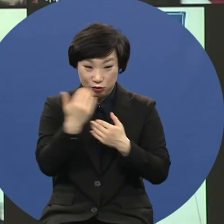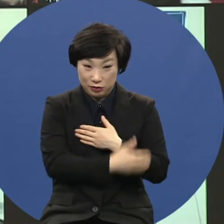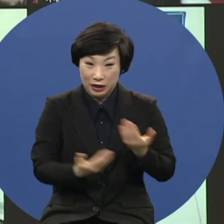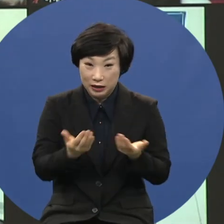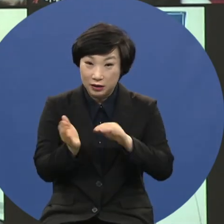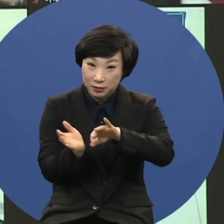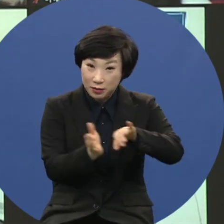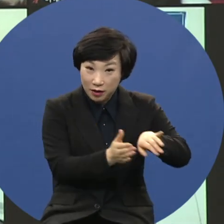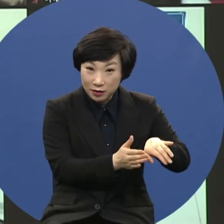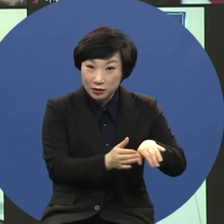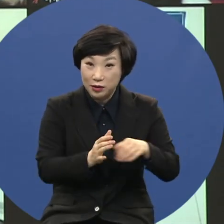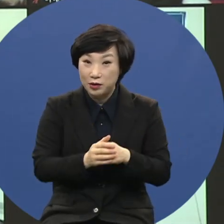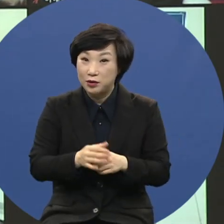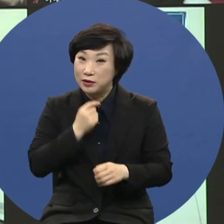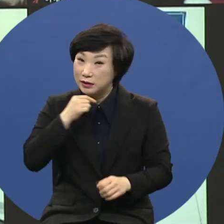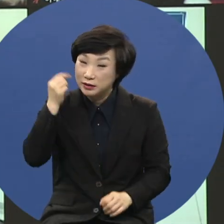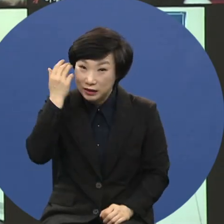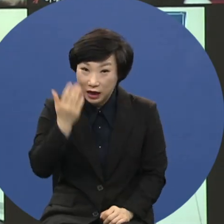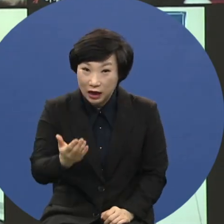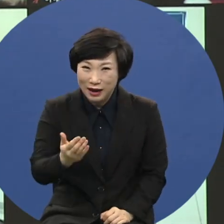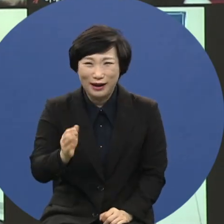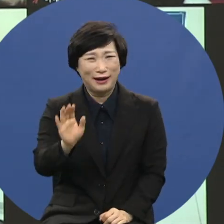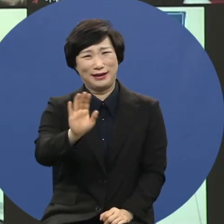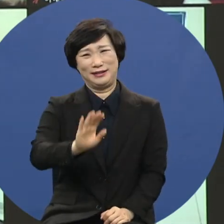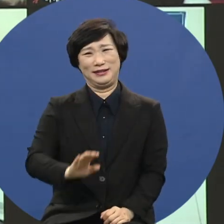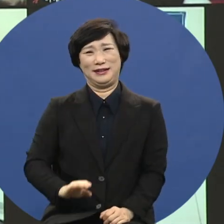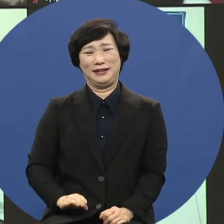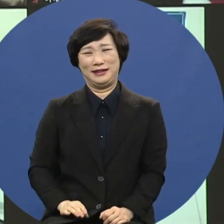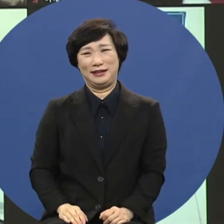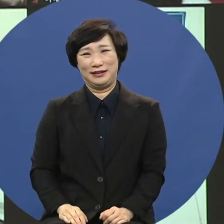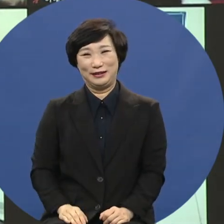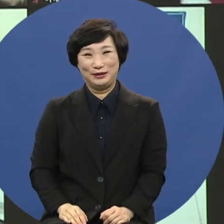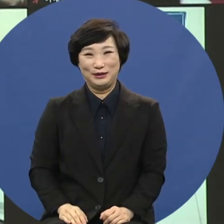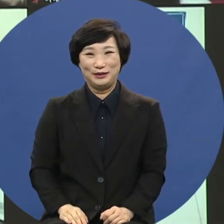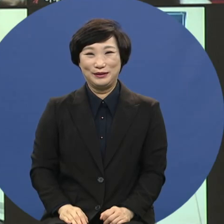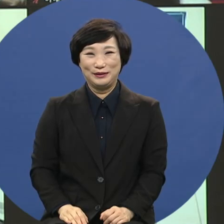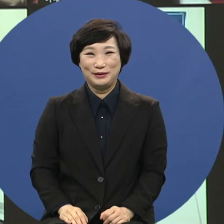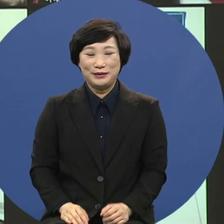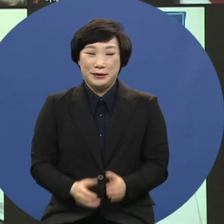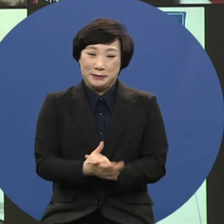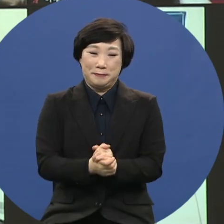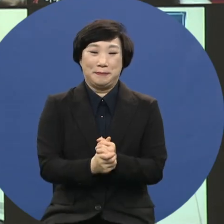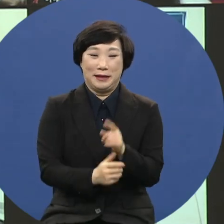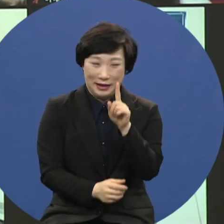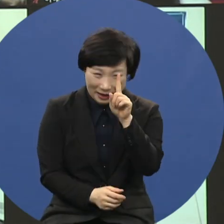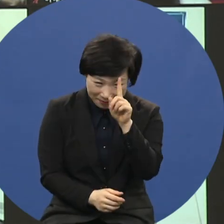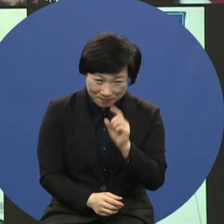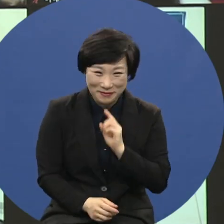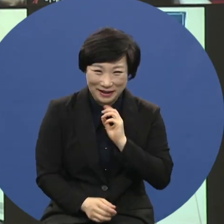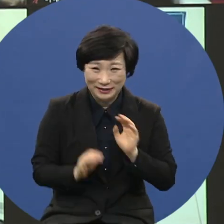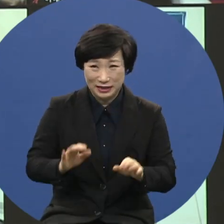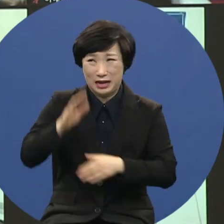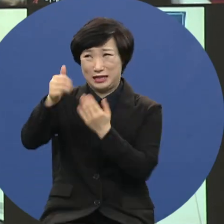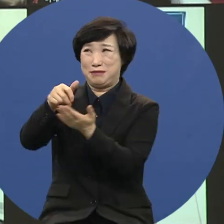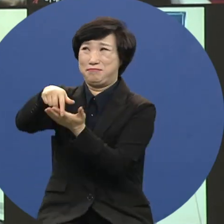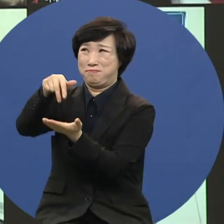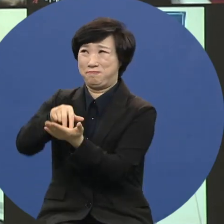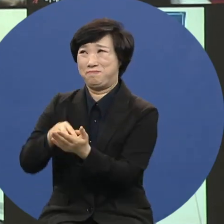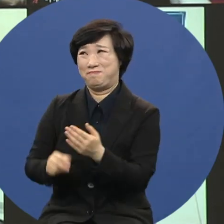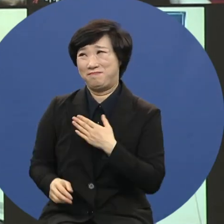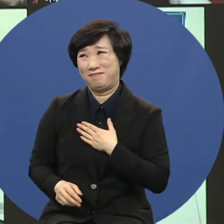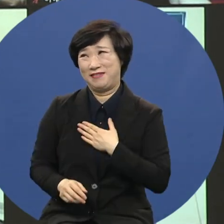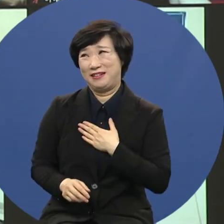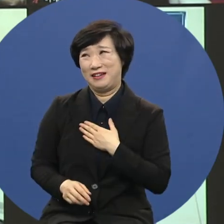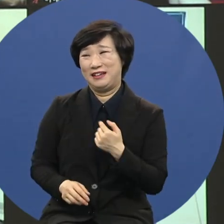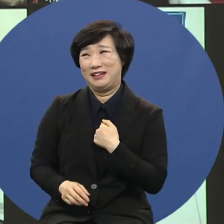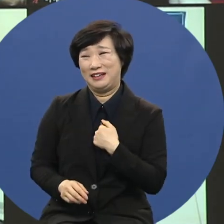것을 버리고 소유하느냐? 아니요. 이번만은 그래도 하나님도 내 사정 같으면 하면